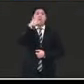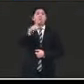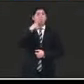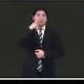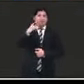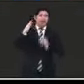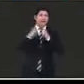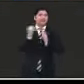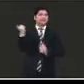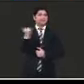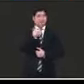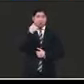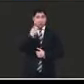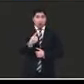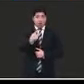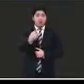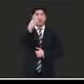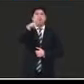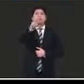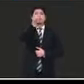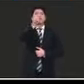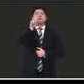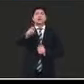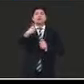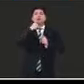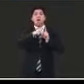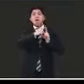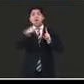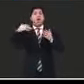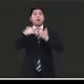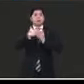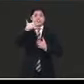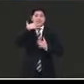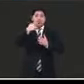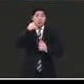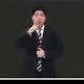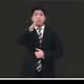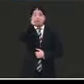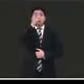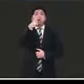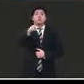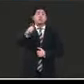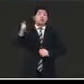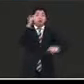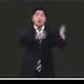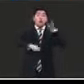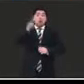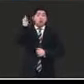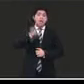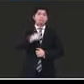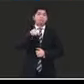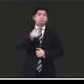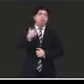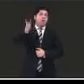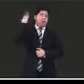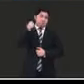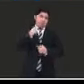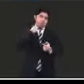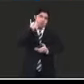olan konut sayısını 2028 yılına kadar 500 bine tamamlayacağımızı zaten